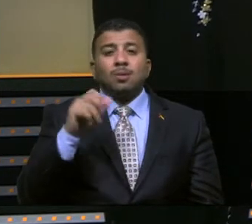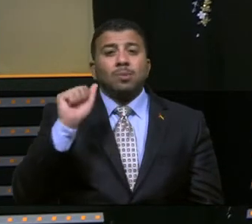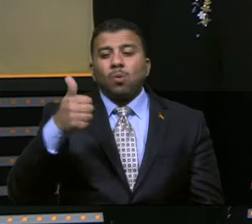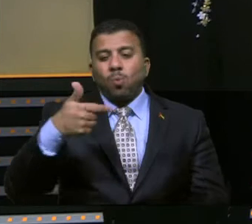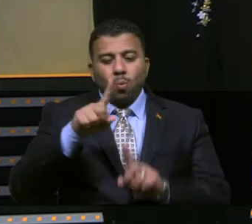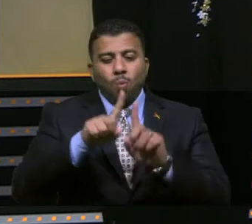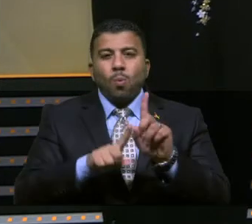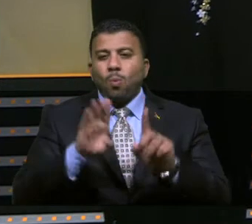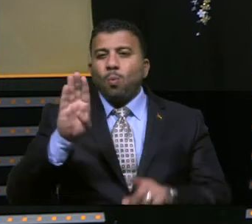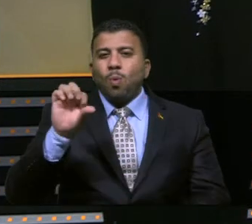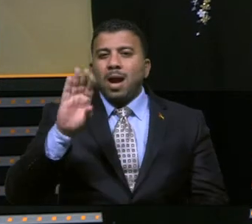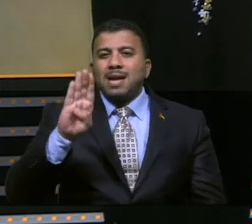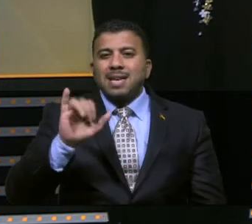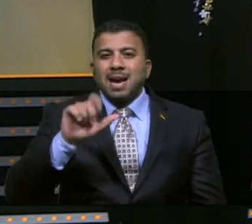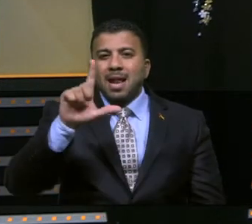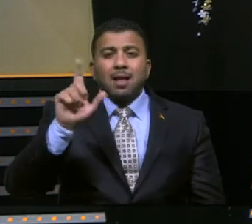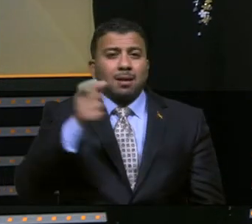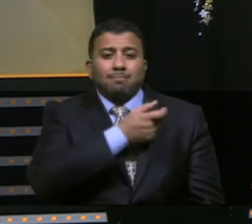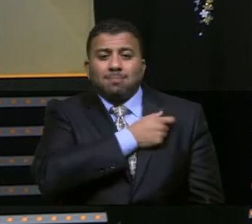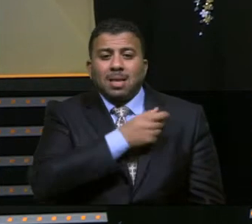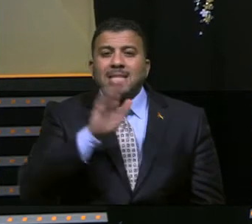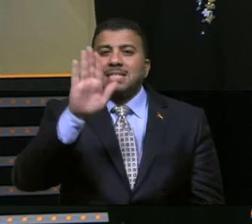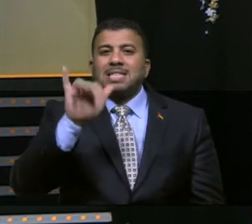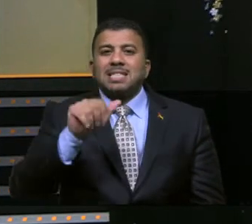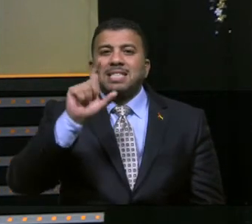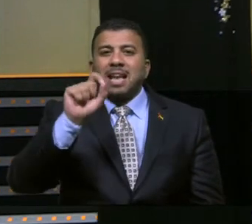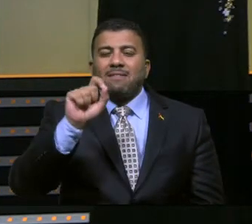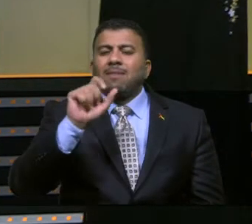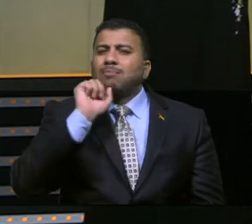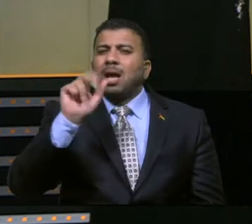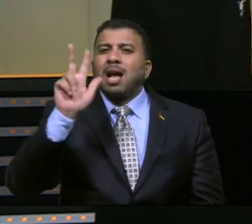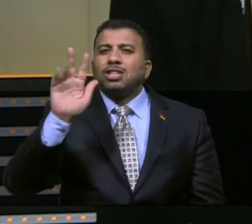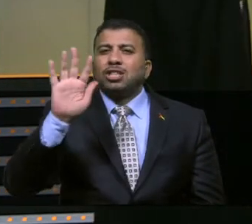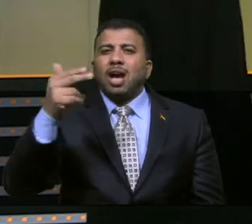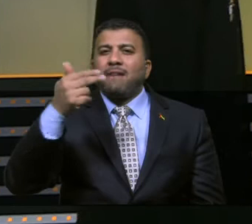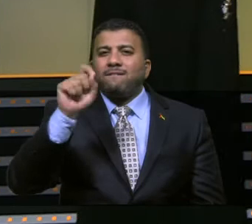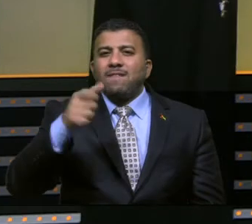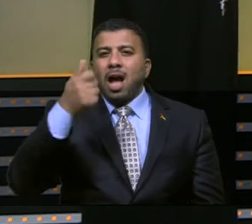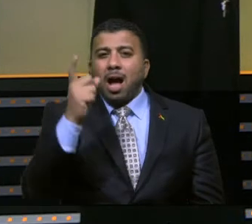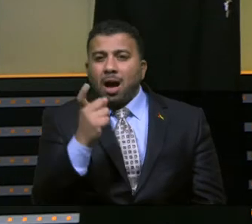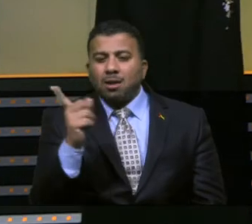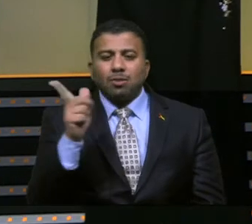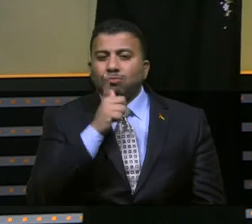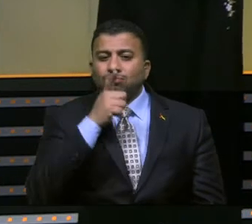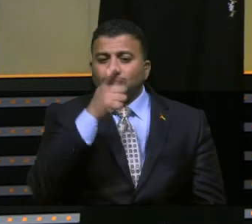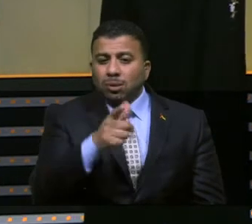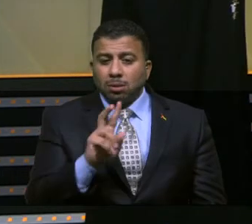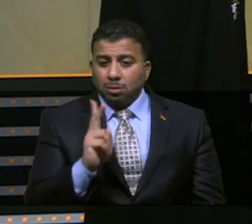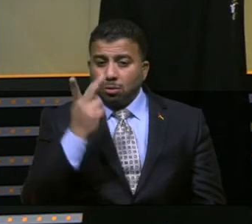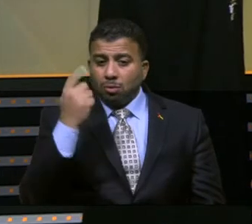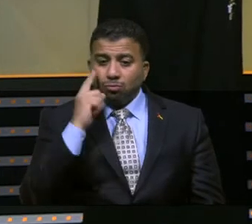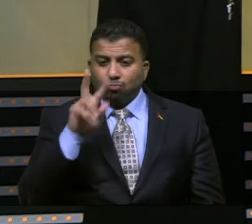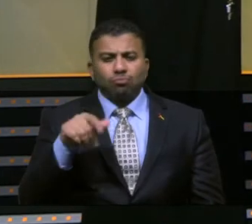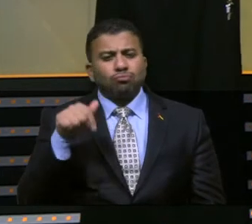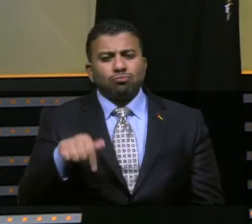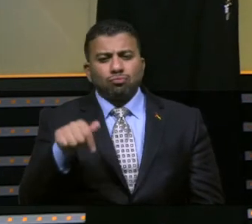الوزارة الداخلية سعادة الفريق سيف عبد الله الشعفار الذي قال: إن التطور الذي يلمسه